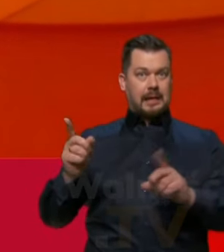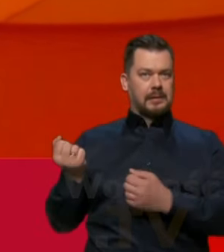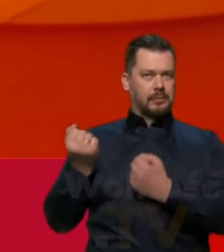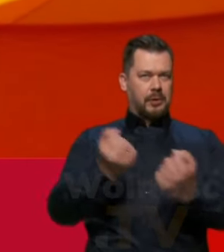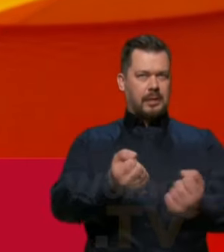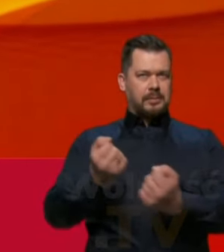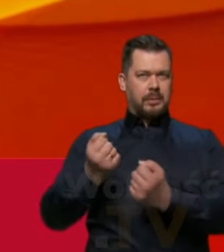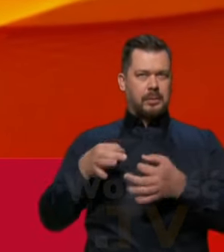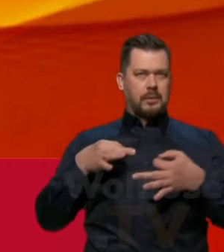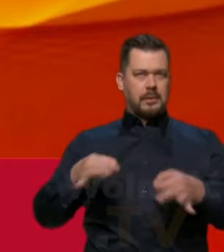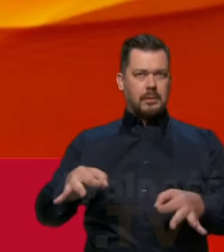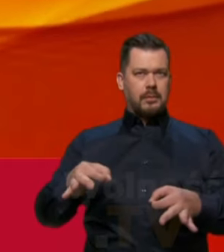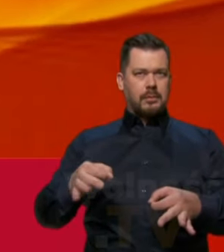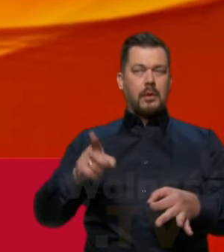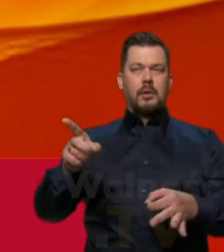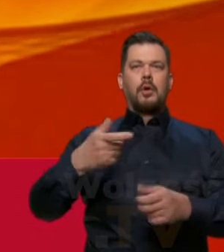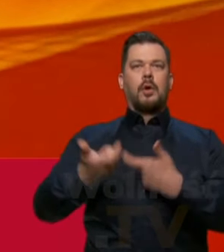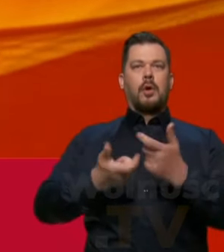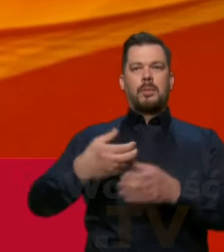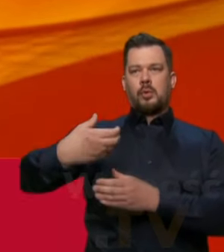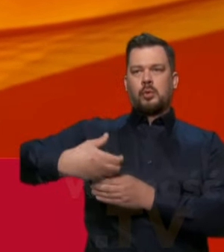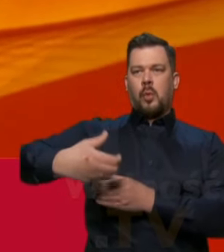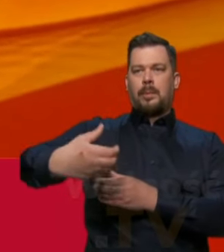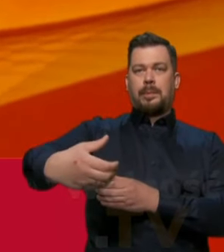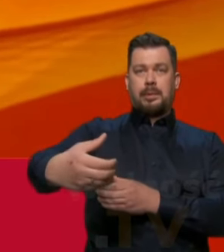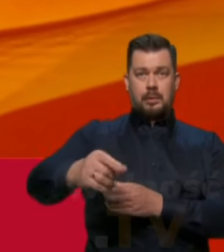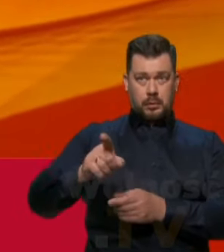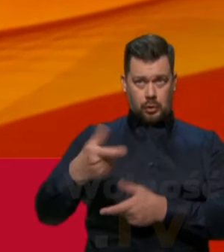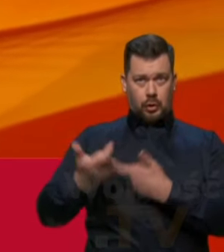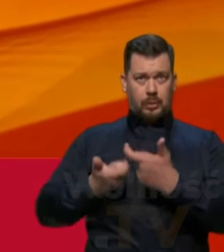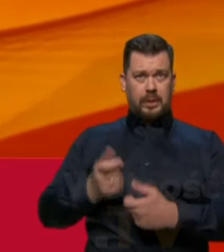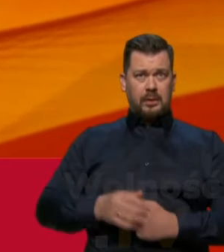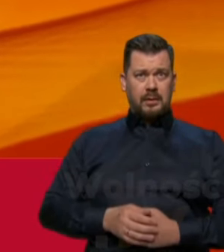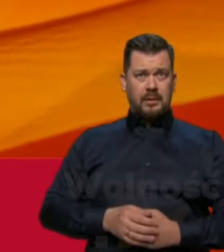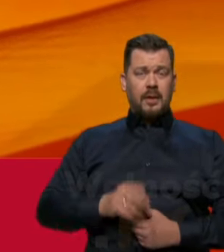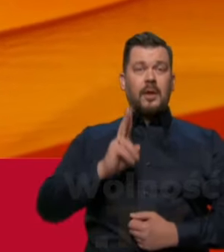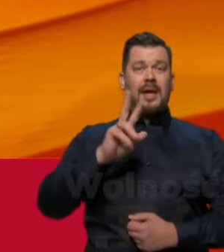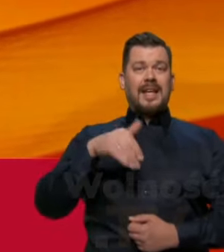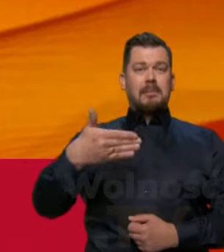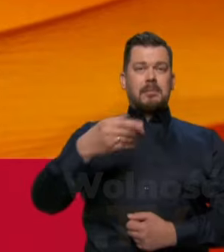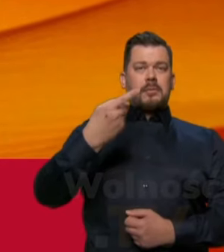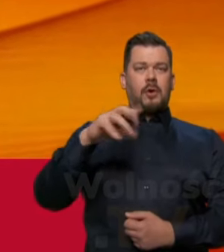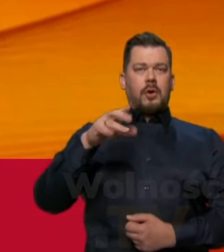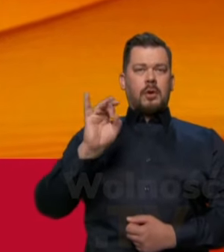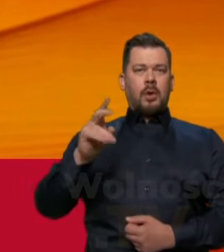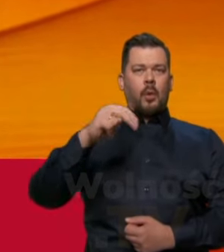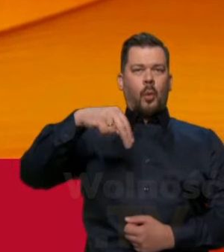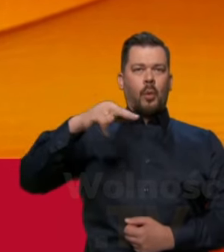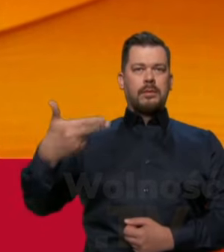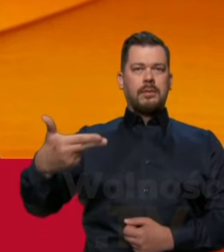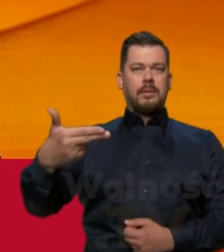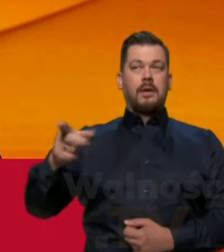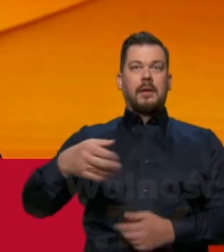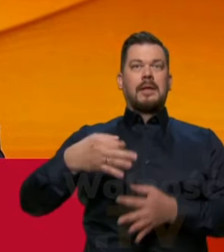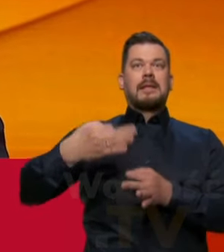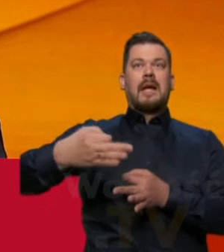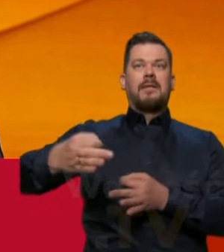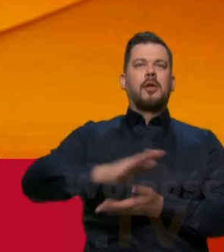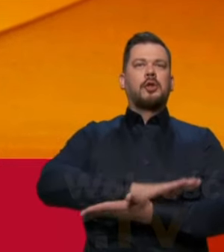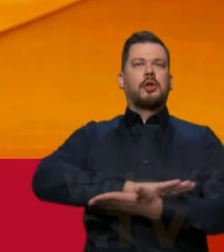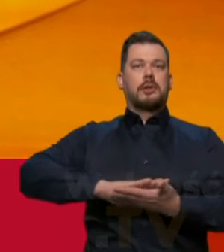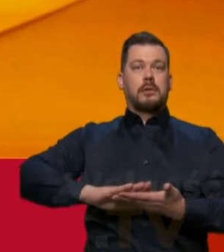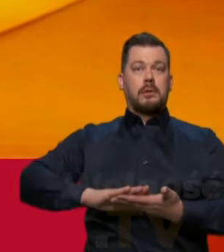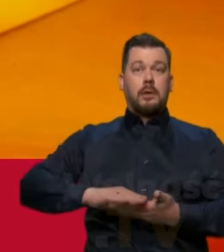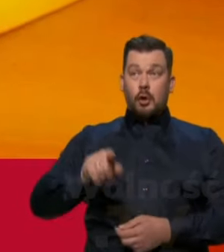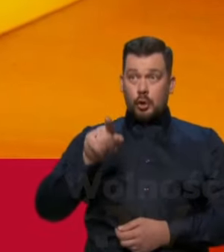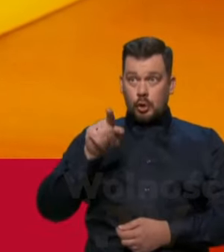Jong-un stawia słupki, gdzie nie możemy parkować? Czy to Kim Jong-un chce nam zrobić strefę czystego parkowania, gdzie będzie... Nie,